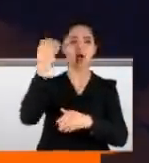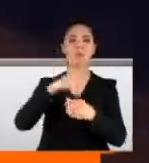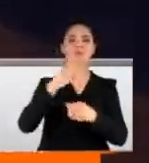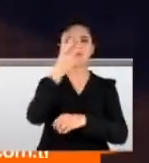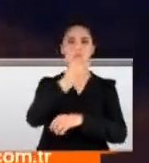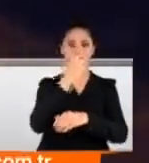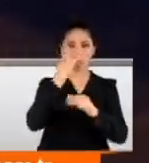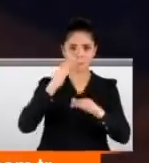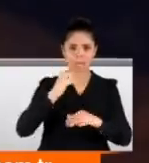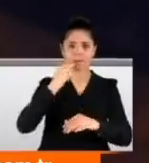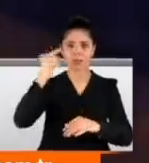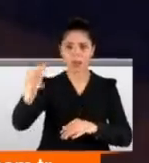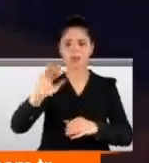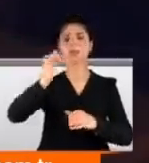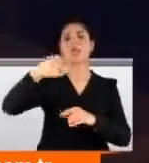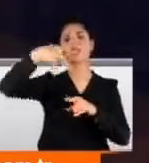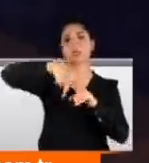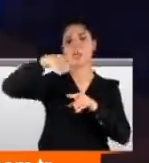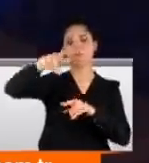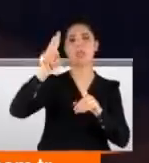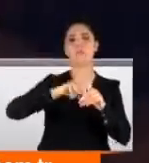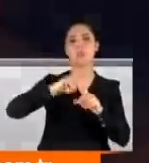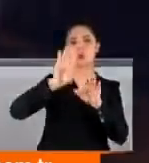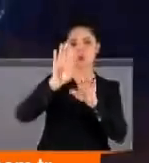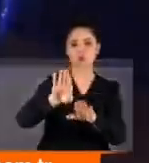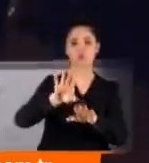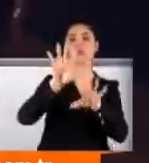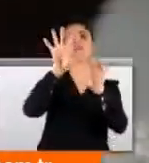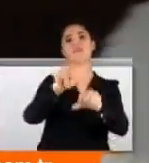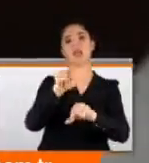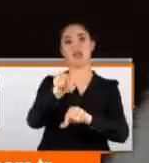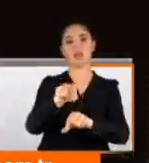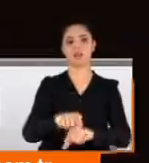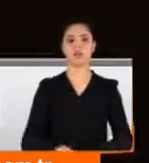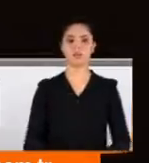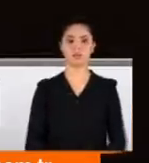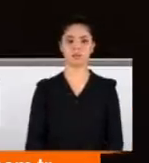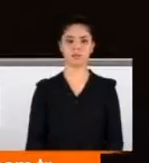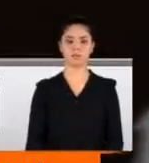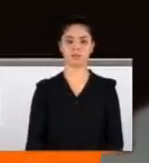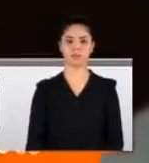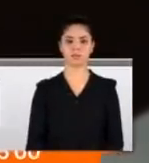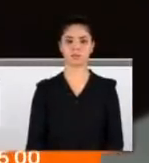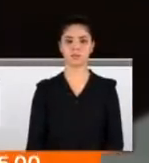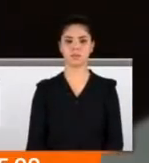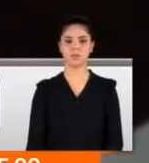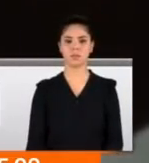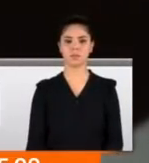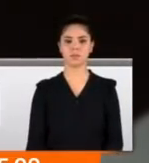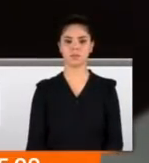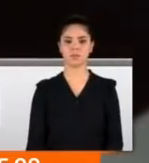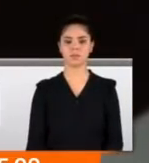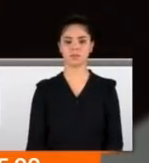saat beklemesi söylenince taksiye bindi. Polis çevirmesinde de yakalandı. Ne için gitmiştin siz hastaneye? Ya üşütüyorum